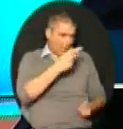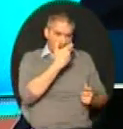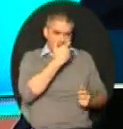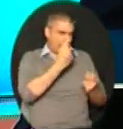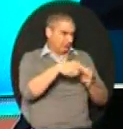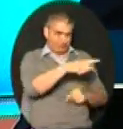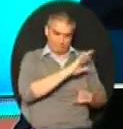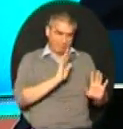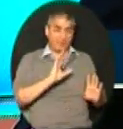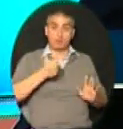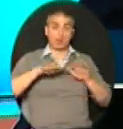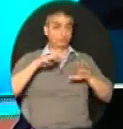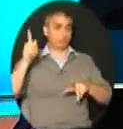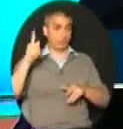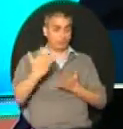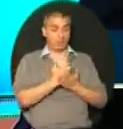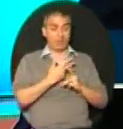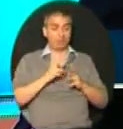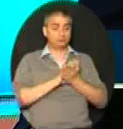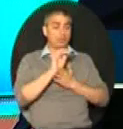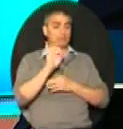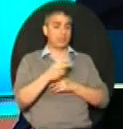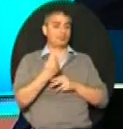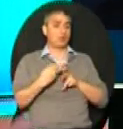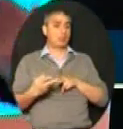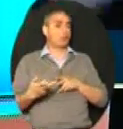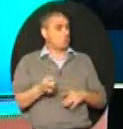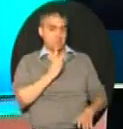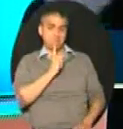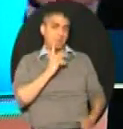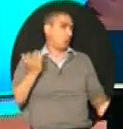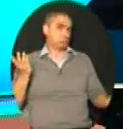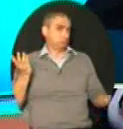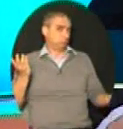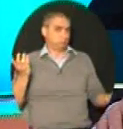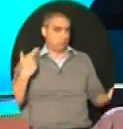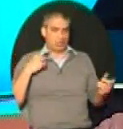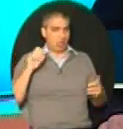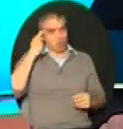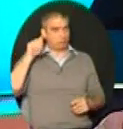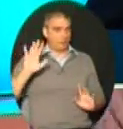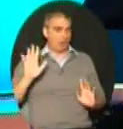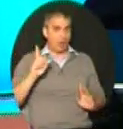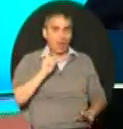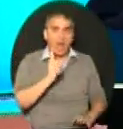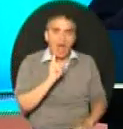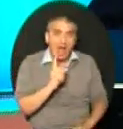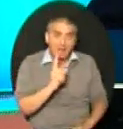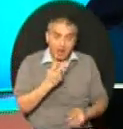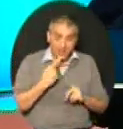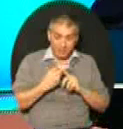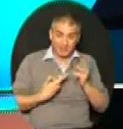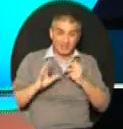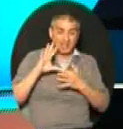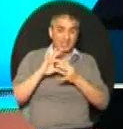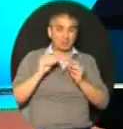למשל, אני חושב שאם ראש הממשלה מסתכל רק 18,000 נטו, זה מעט מדי. לא, אני לא בא מהמקום הזה. אבל להכפיל את